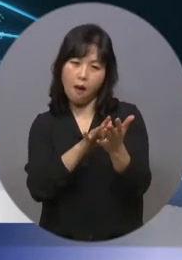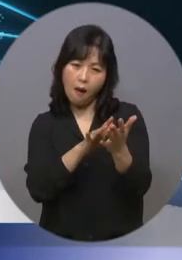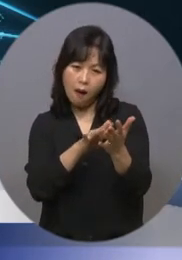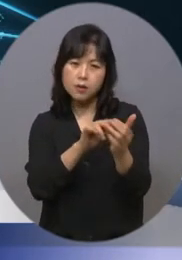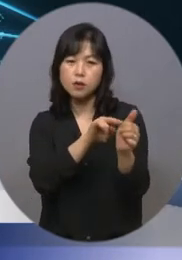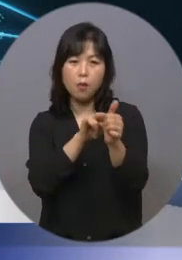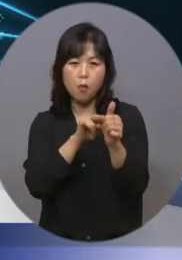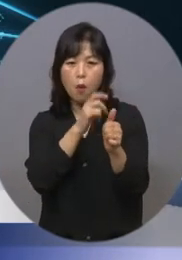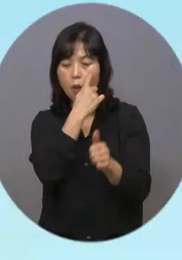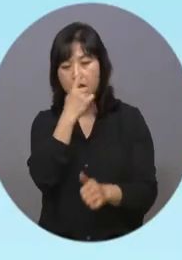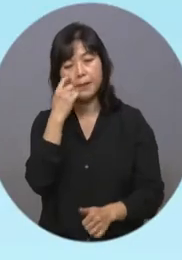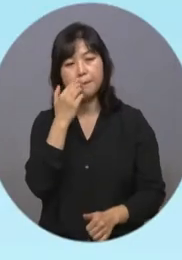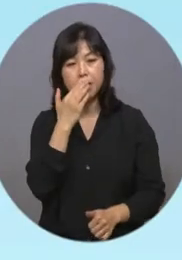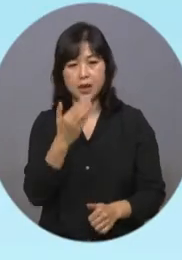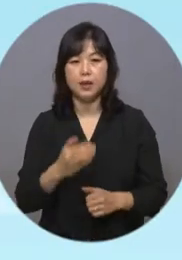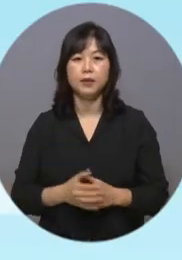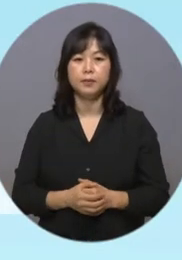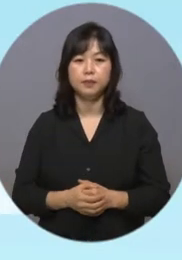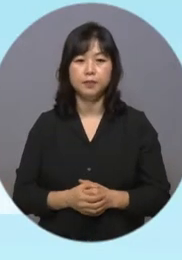전망입니다.